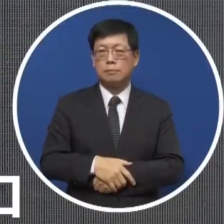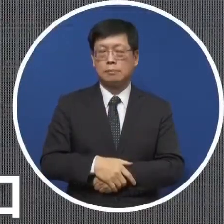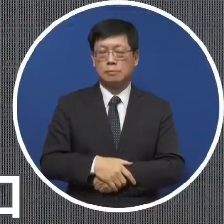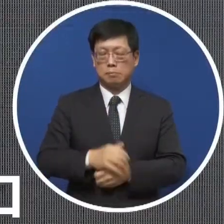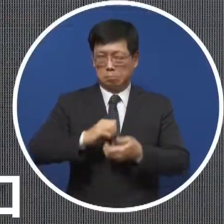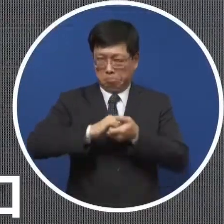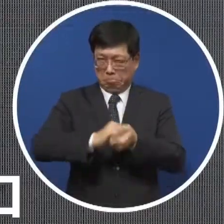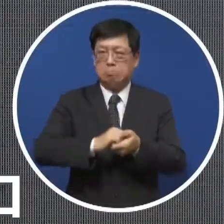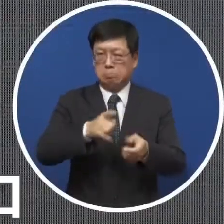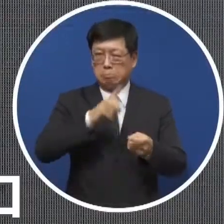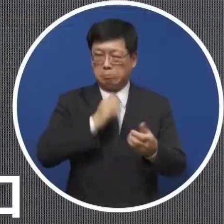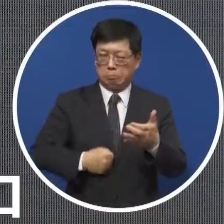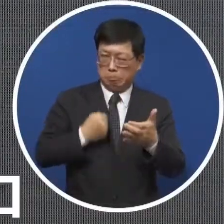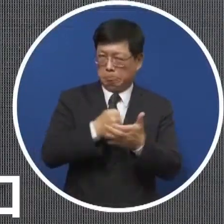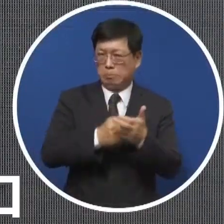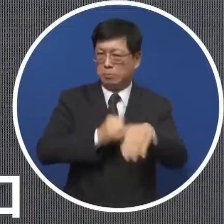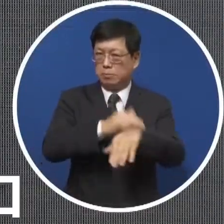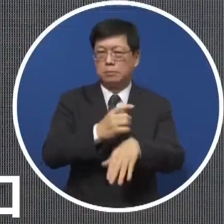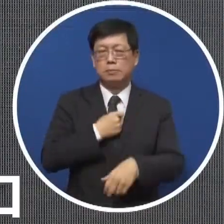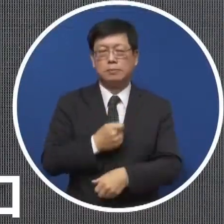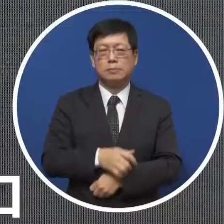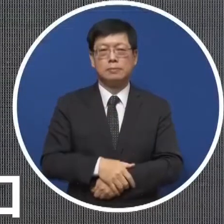要完成这一项使命，